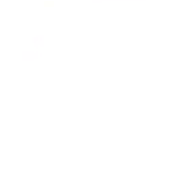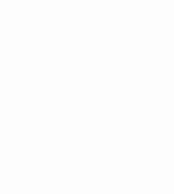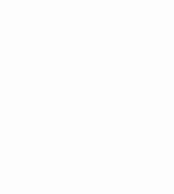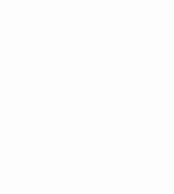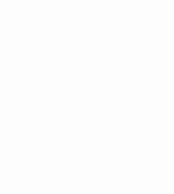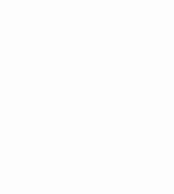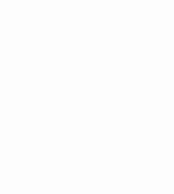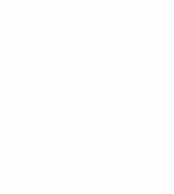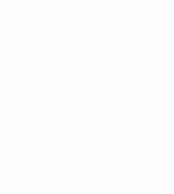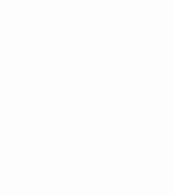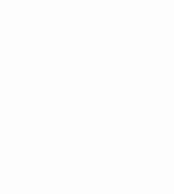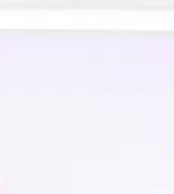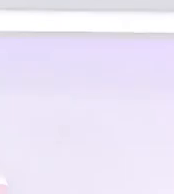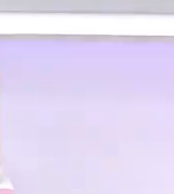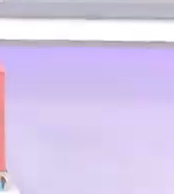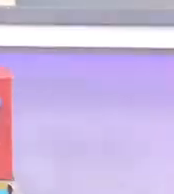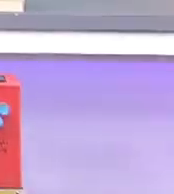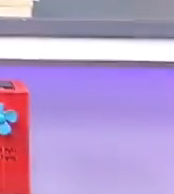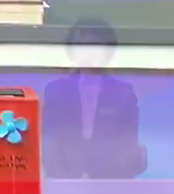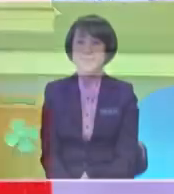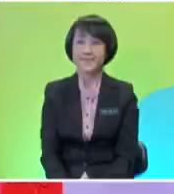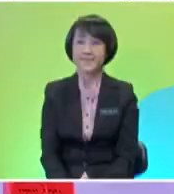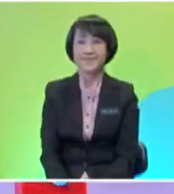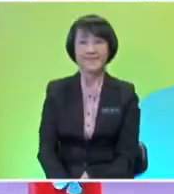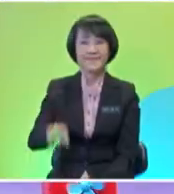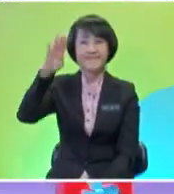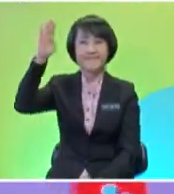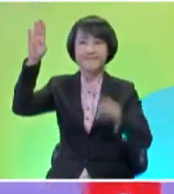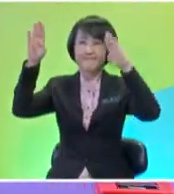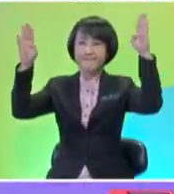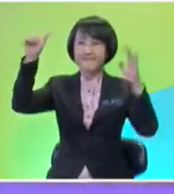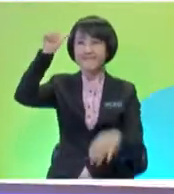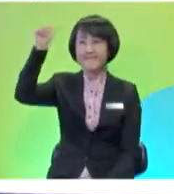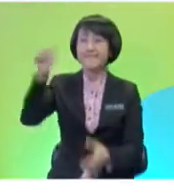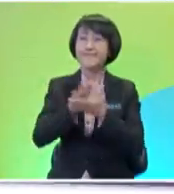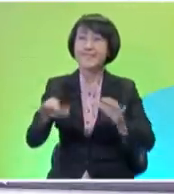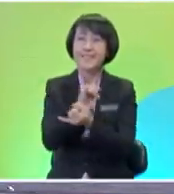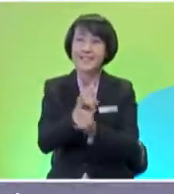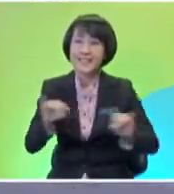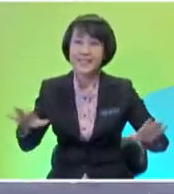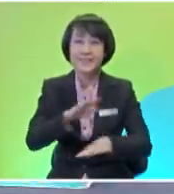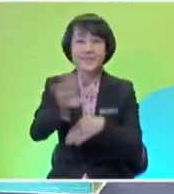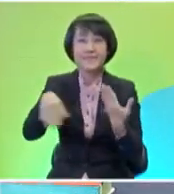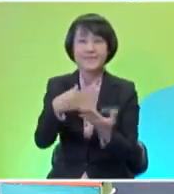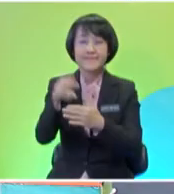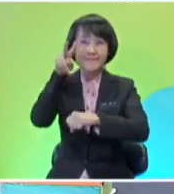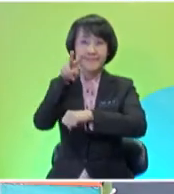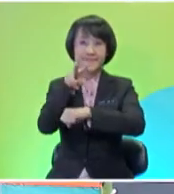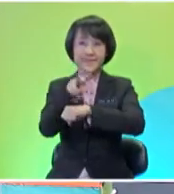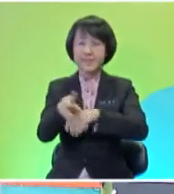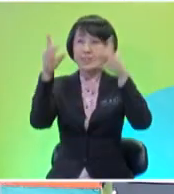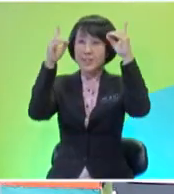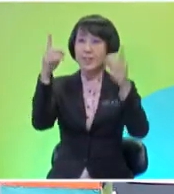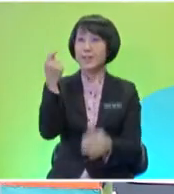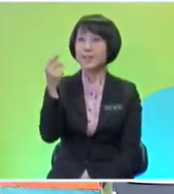Didik TV KPM. Hai, assalamualaikum. Salam sejahtera kepada semua yang sedang menyaksikan Didik